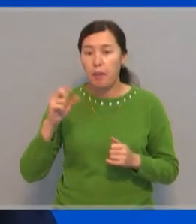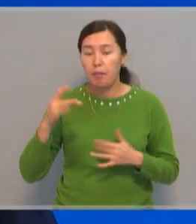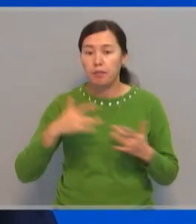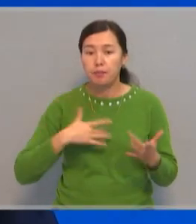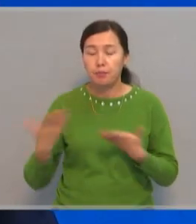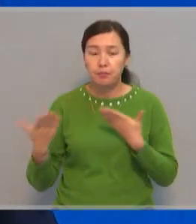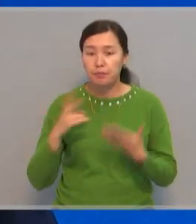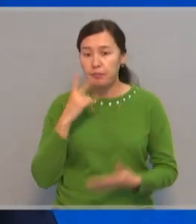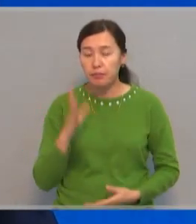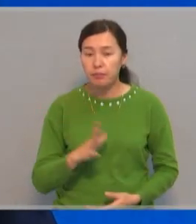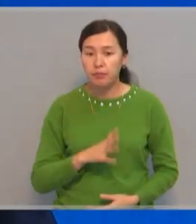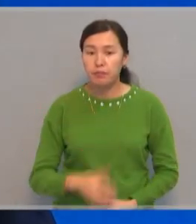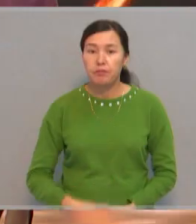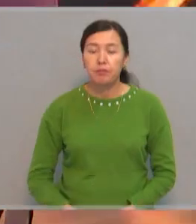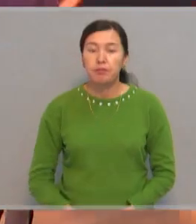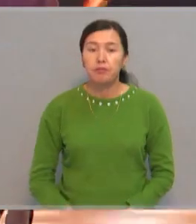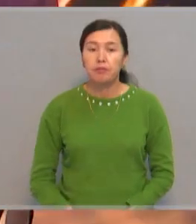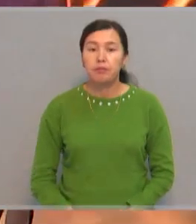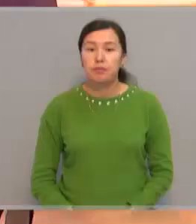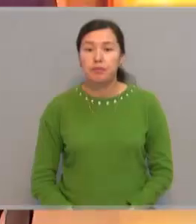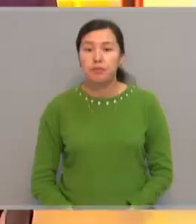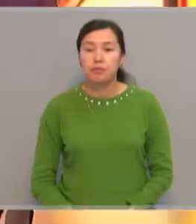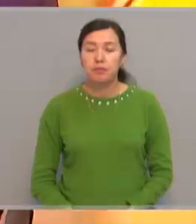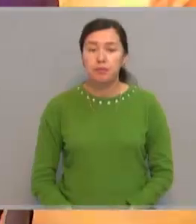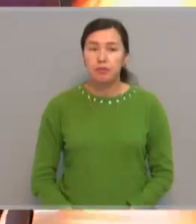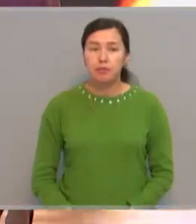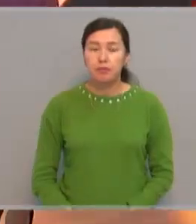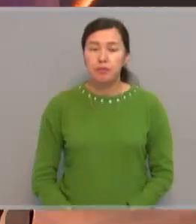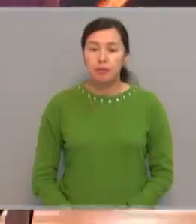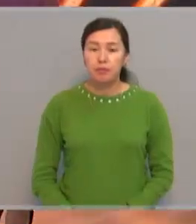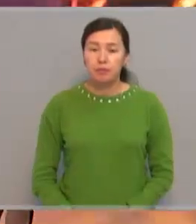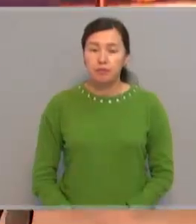өнерлерін ортаға салды. Кенжехан Дүйсенбі, Әли Мәлік, Асылбек Мансұрхан, жаңалықтар.